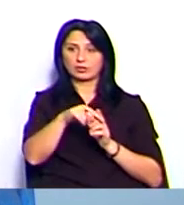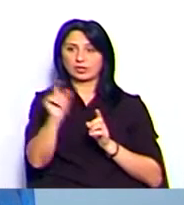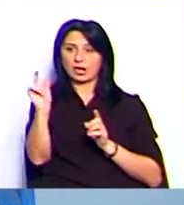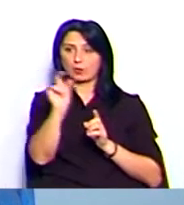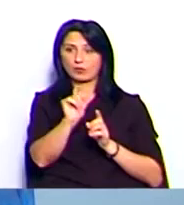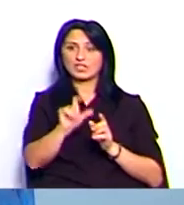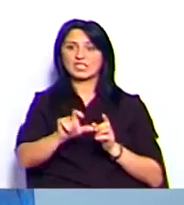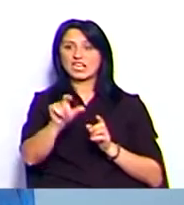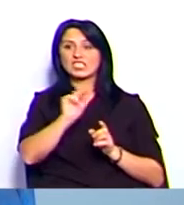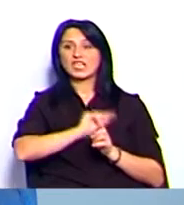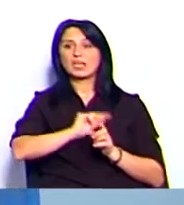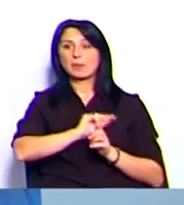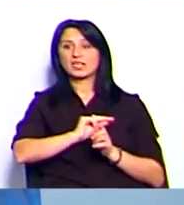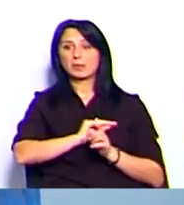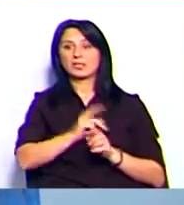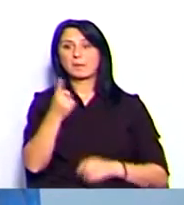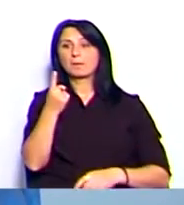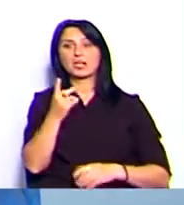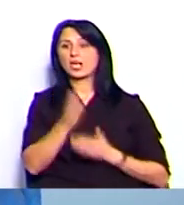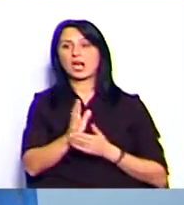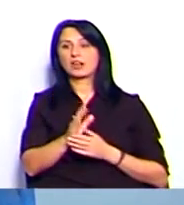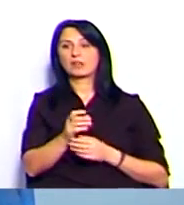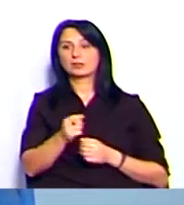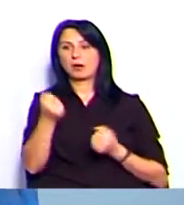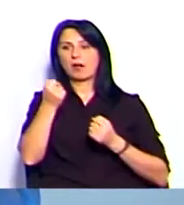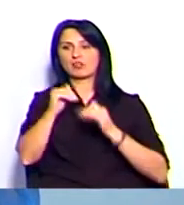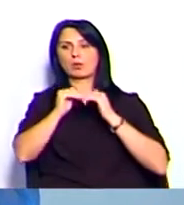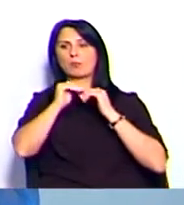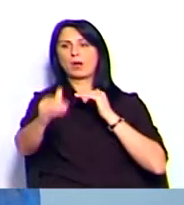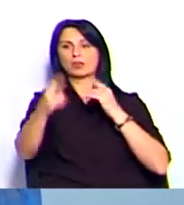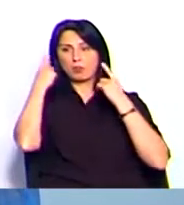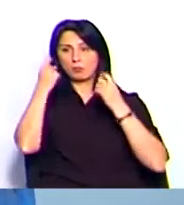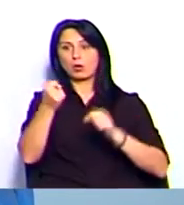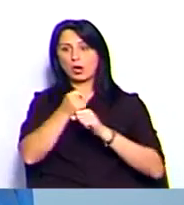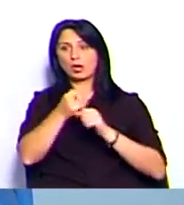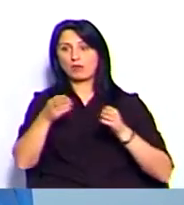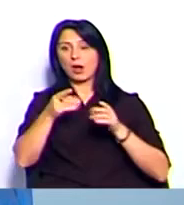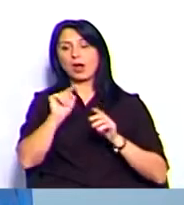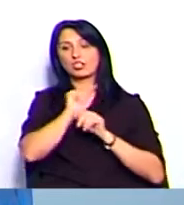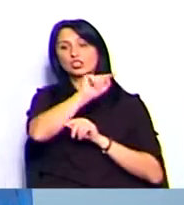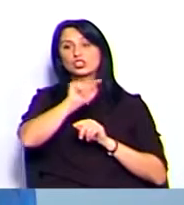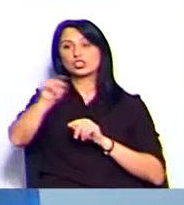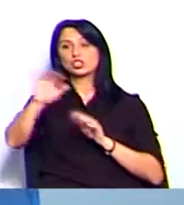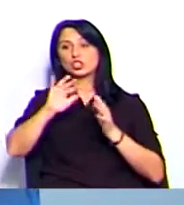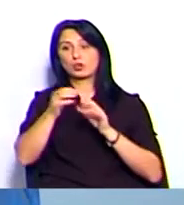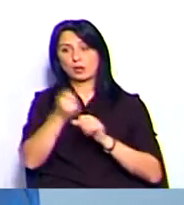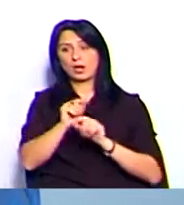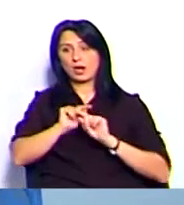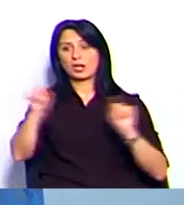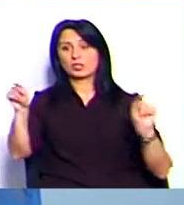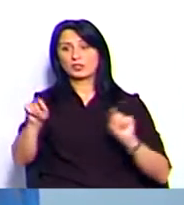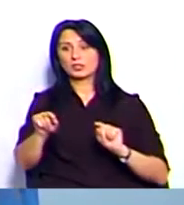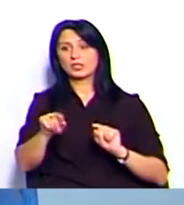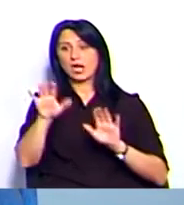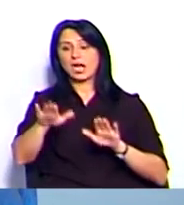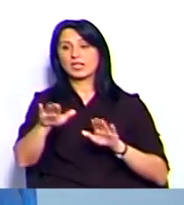გამოიყოს. საგზაო დეპარტამენტი მარტო ის არ არის, რომ ავტობანები გაკეთდეს ხუღანაში, სწორედ და ესეთ გაჭირებული ადამიანებზე და იმ